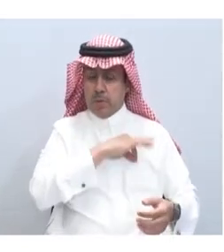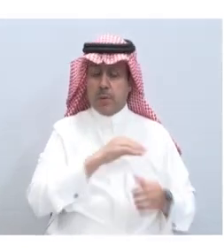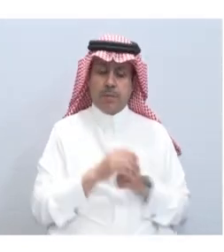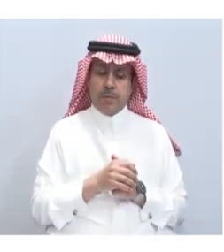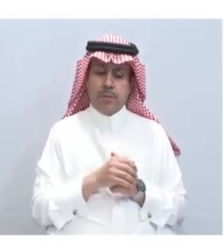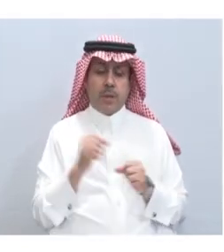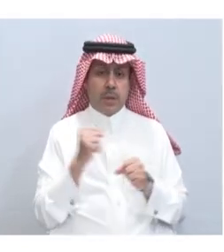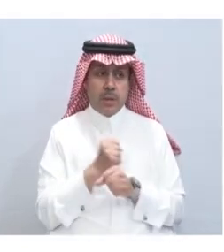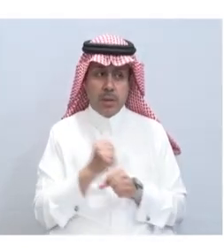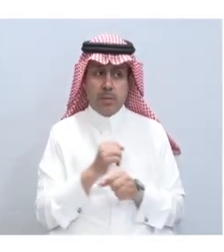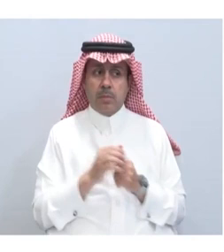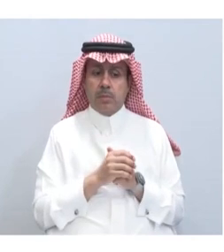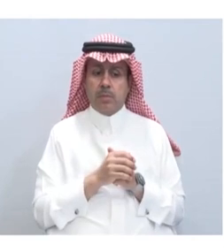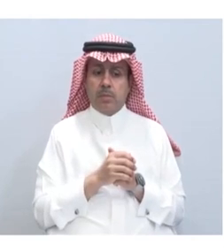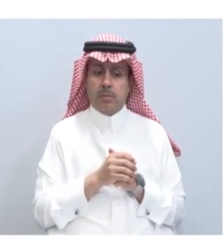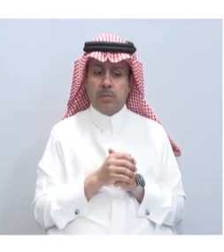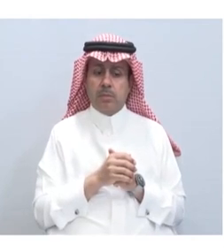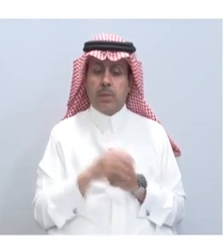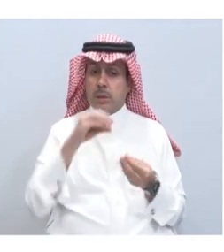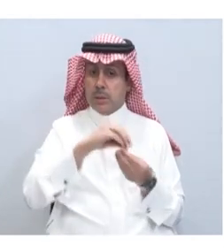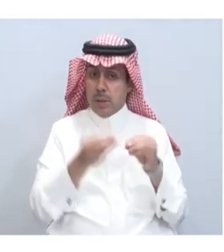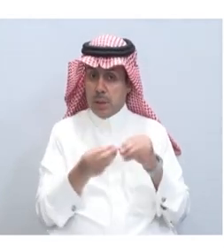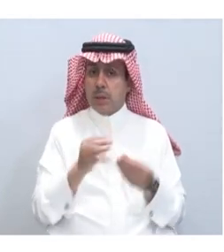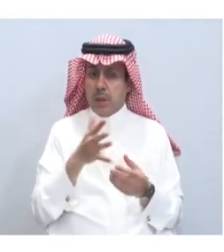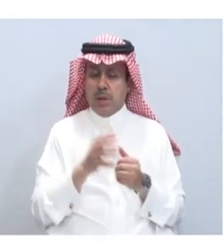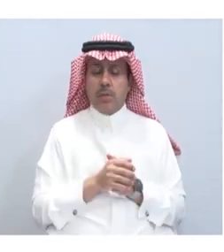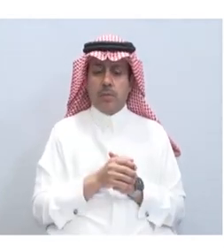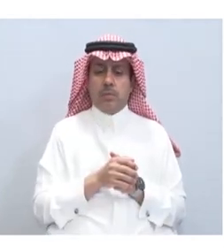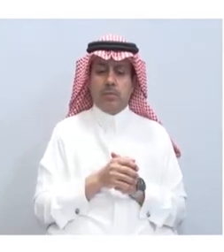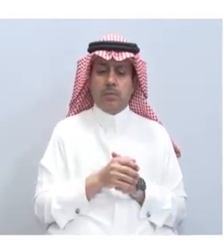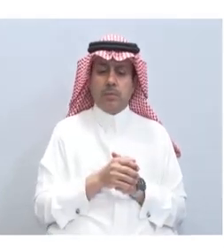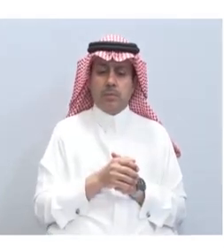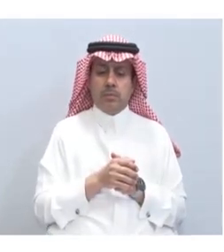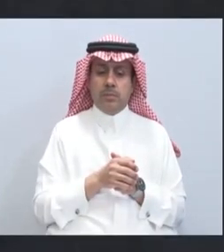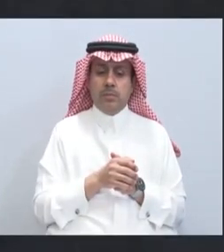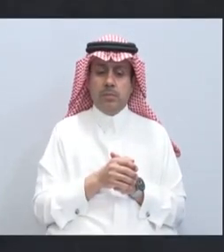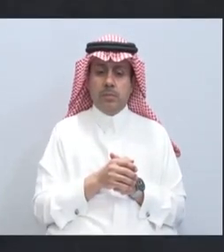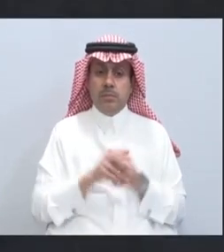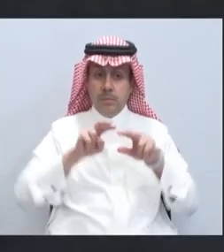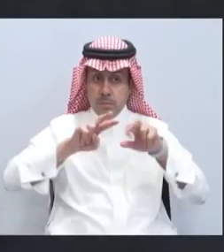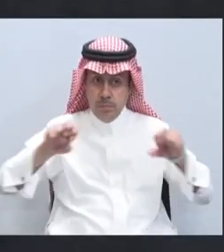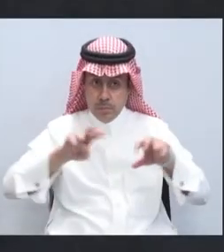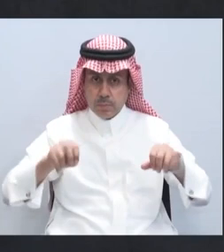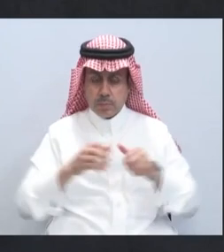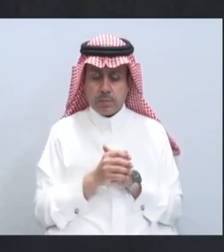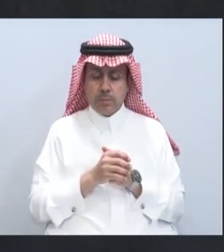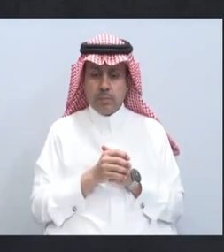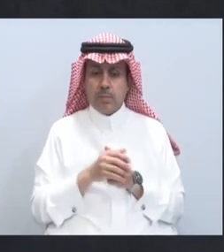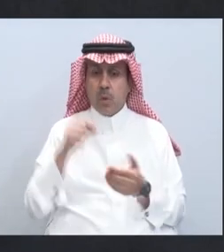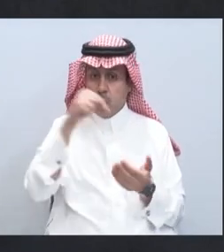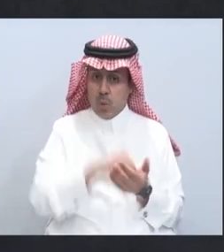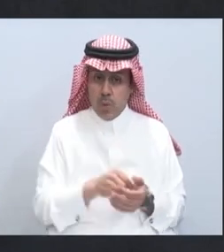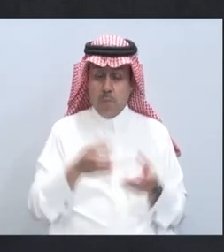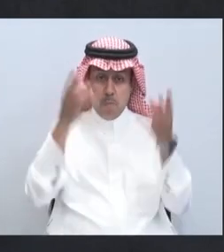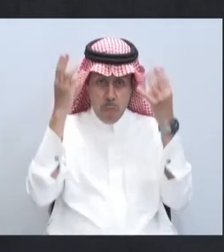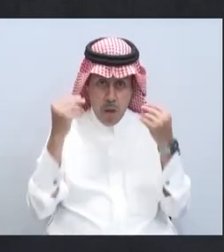باستخدام هذه التقنيات الحديثه سواء مثلا كعمليات البحث او الدخول الى ايضا قواعد المعلومات